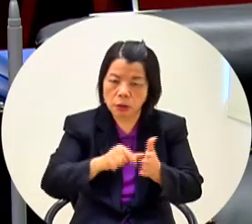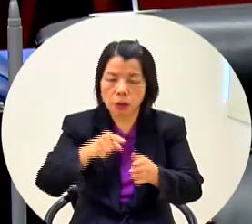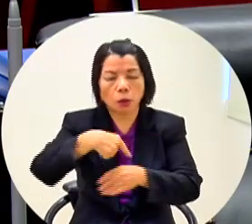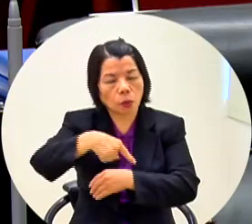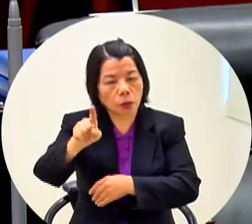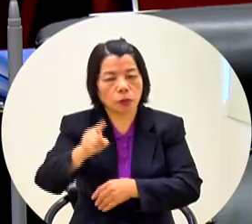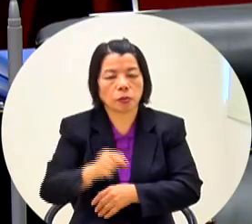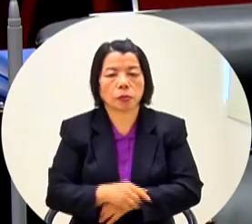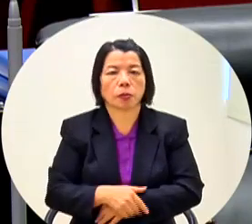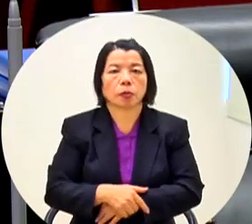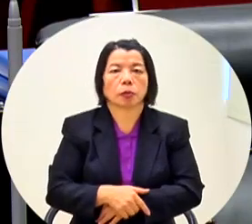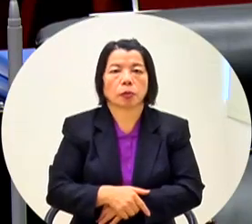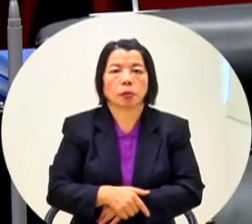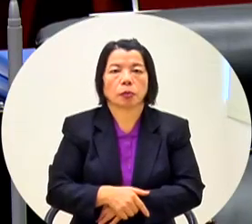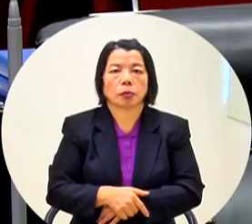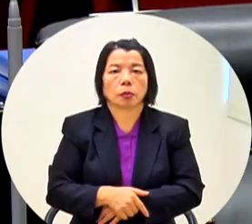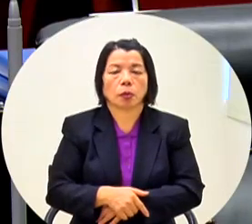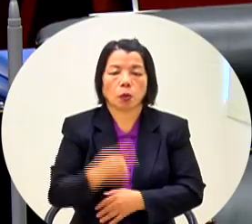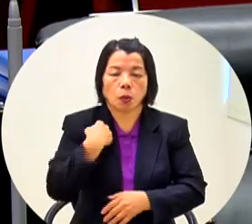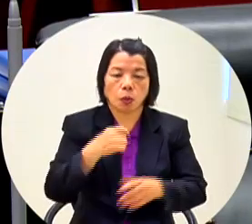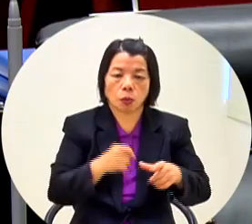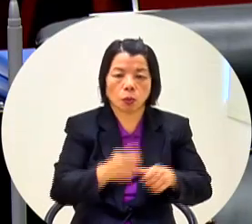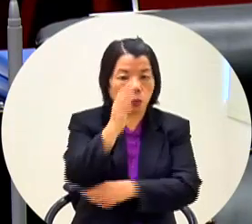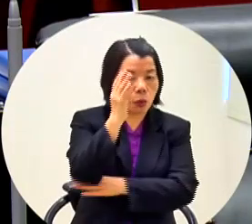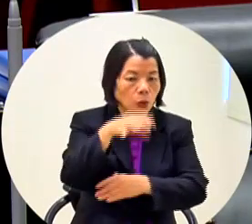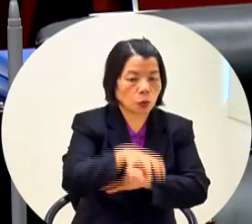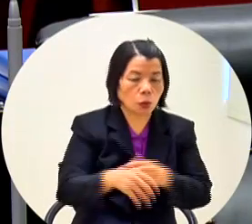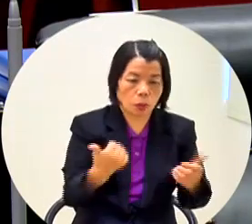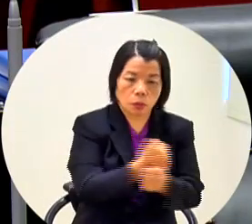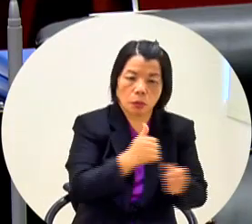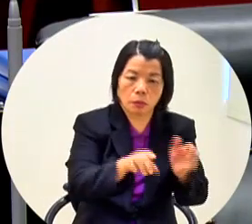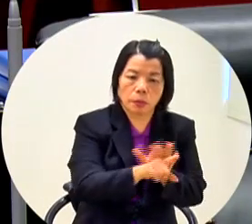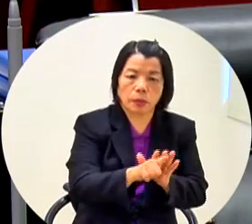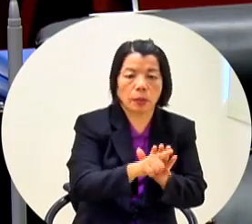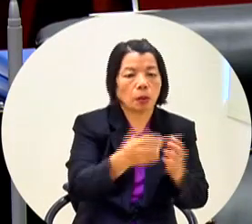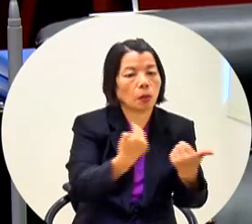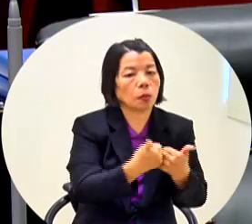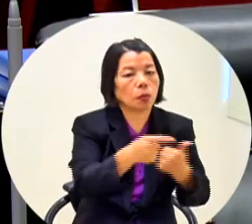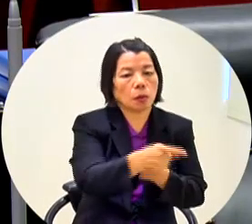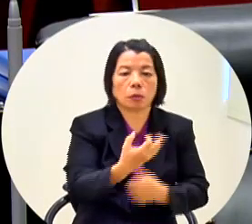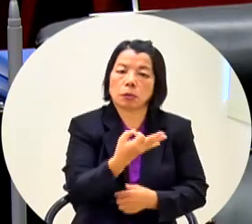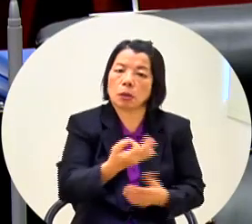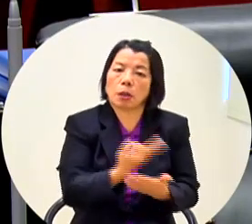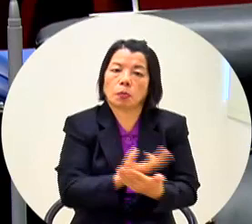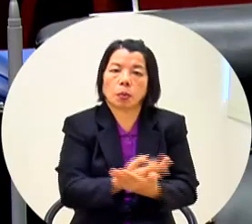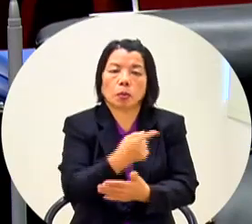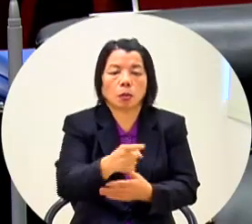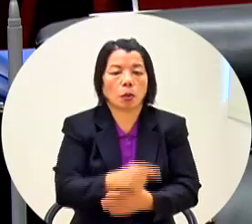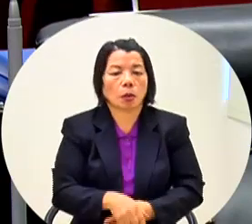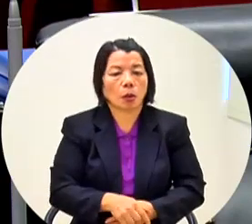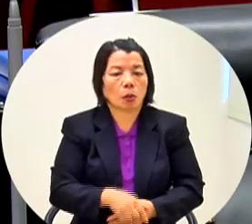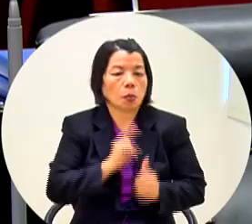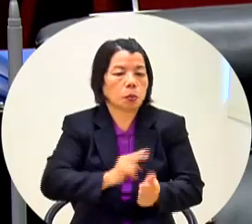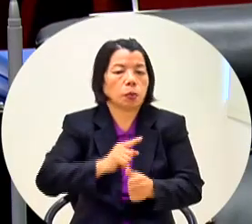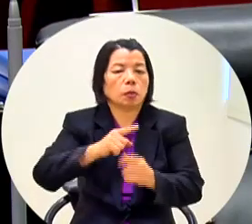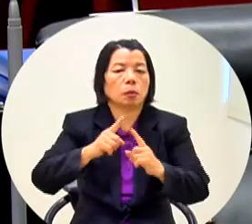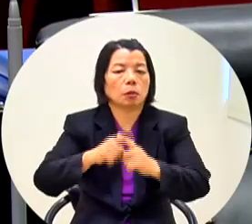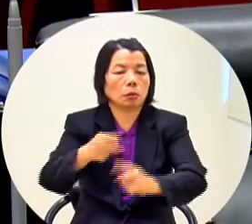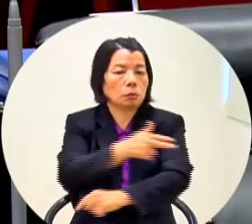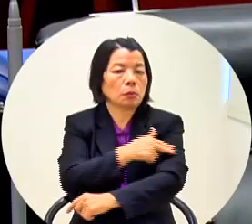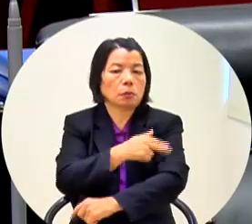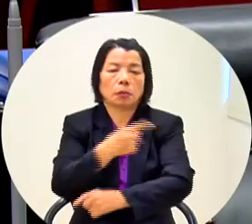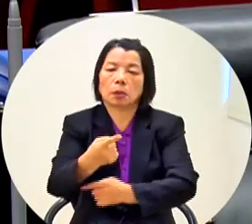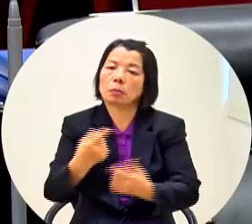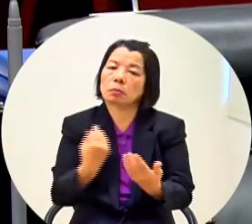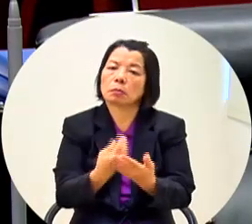偷跑。那我们公所或代表会没有充分的经费去调派资源的情况之下，应该如何因